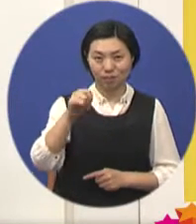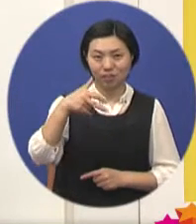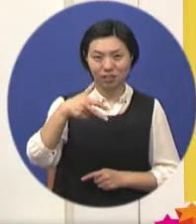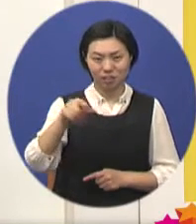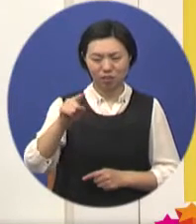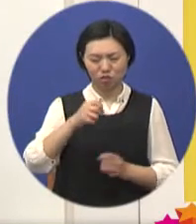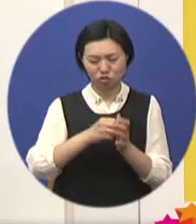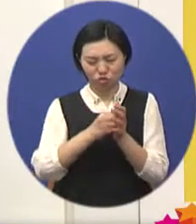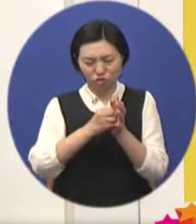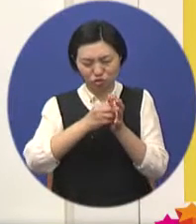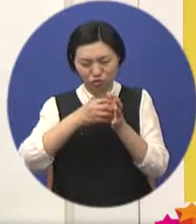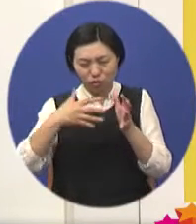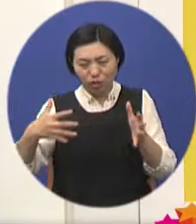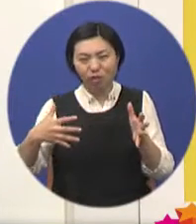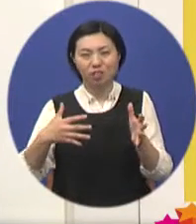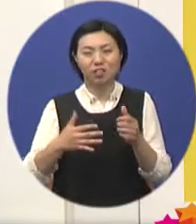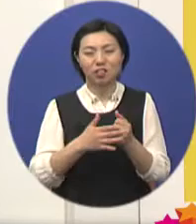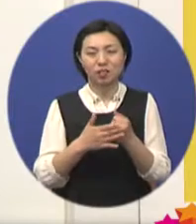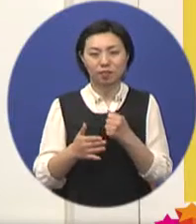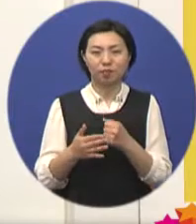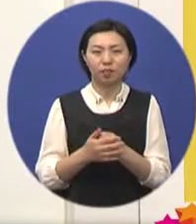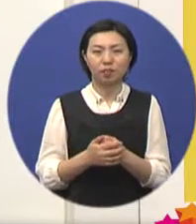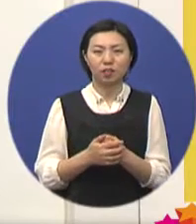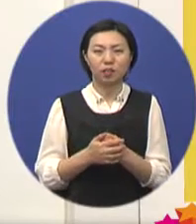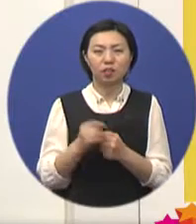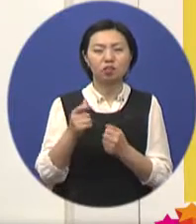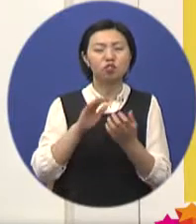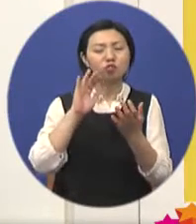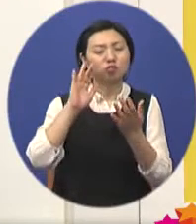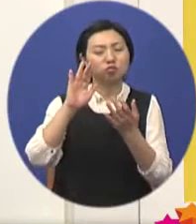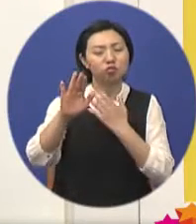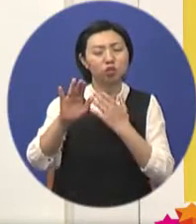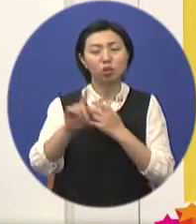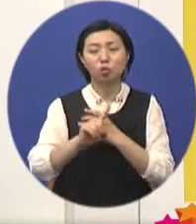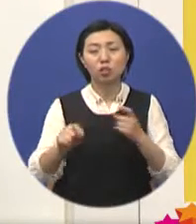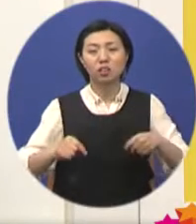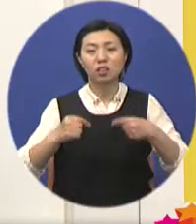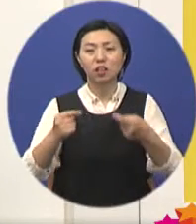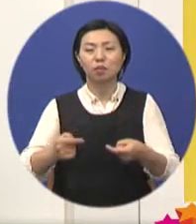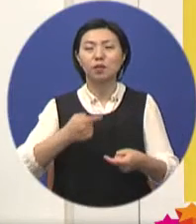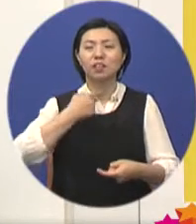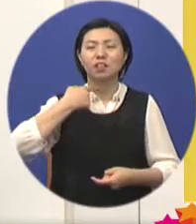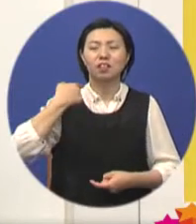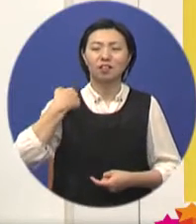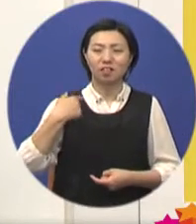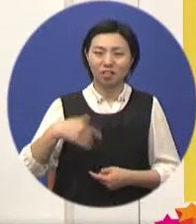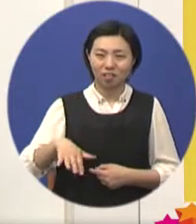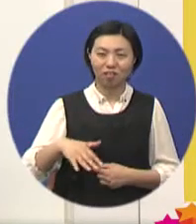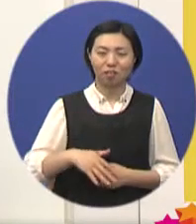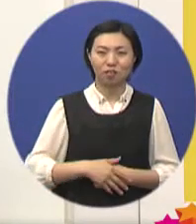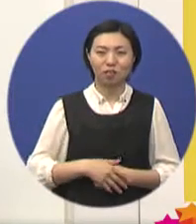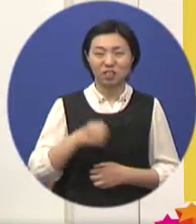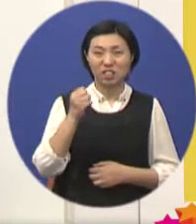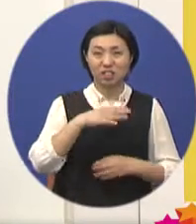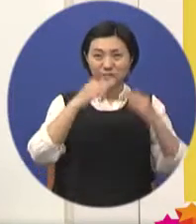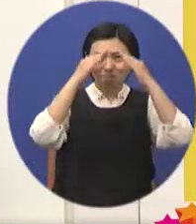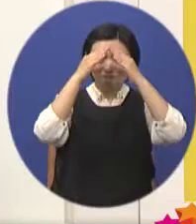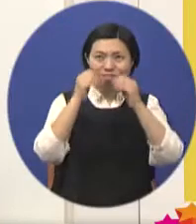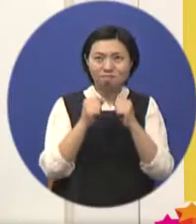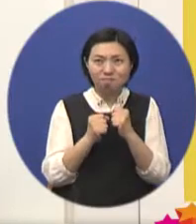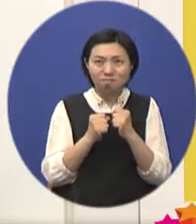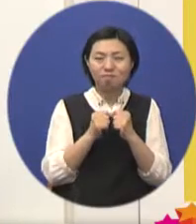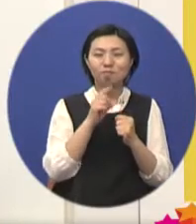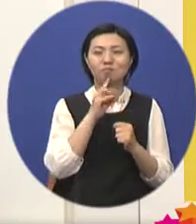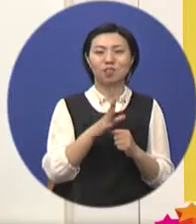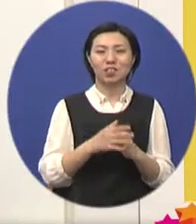예. 그거는 그대로는 어디 나간 적이 없어요. 쉽게 그냥 우렁맹 들한 것으로 살았어요. 네. 예. 네.